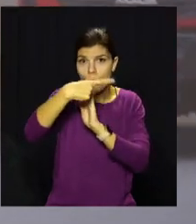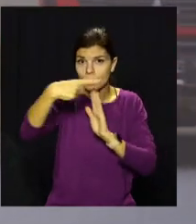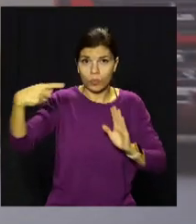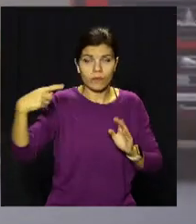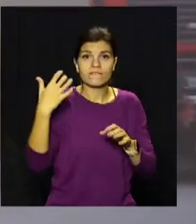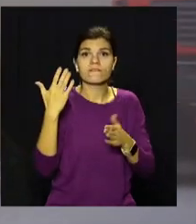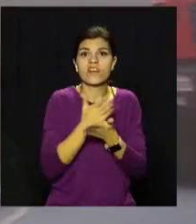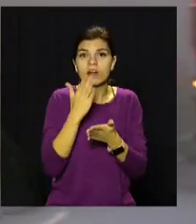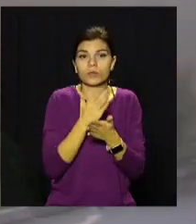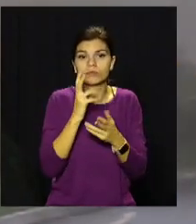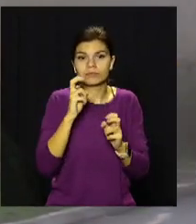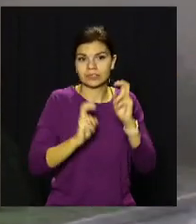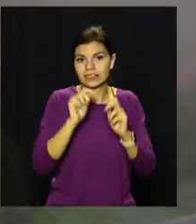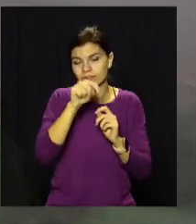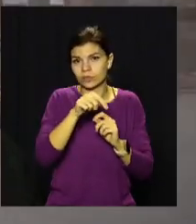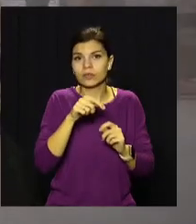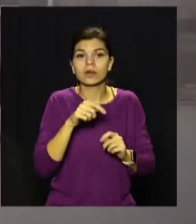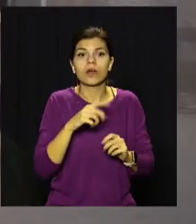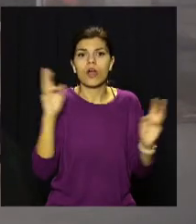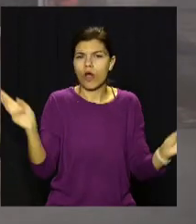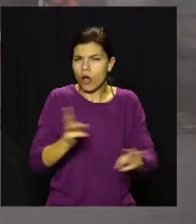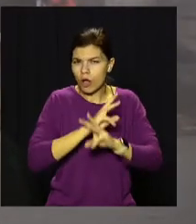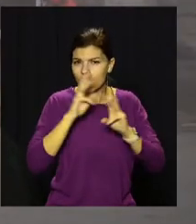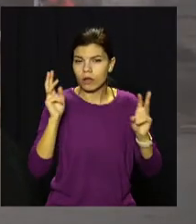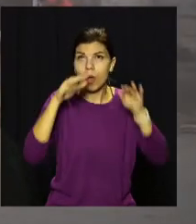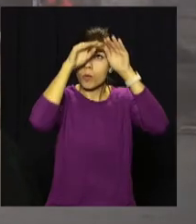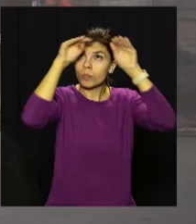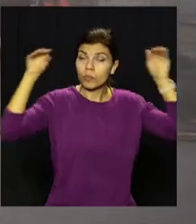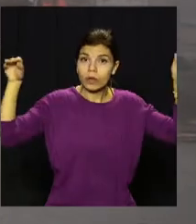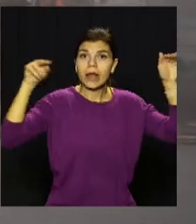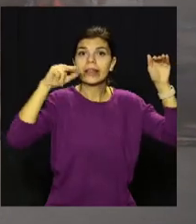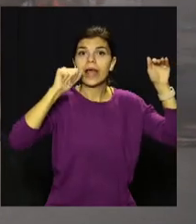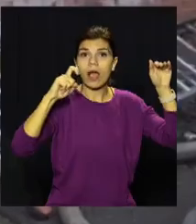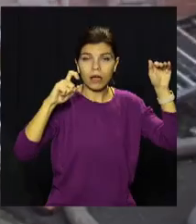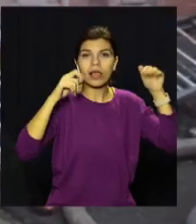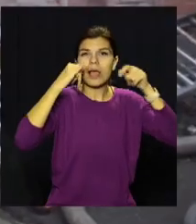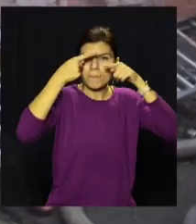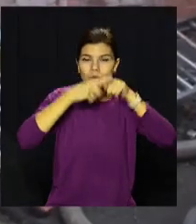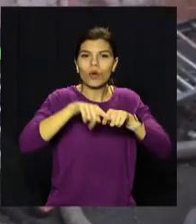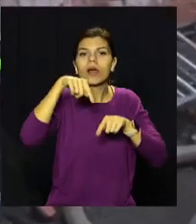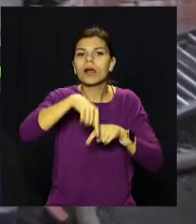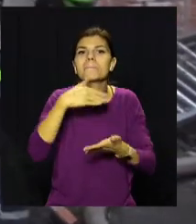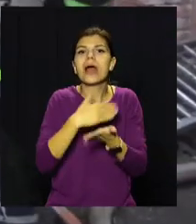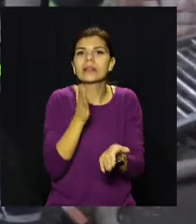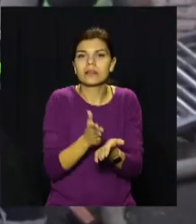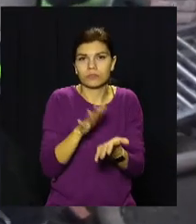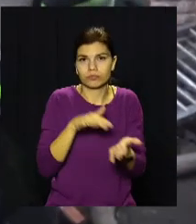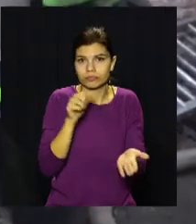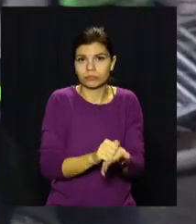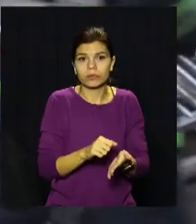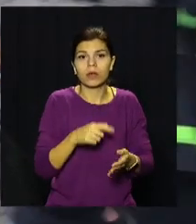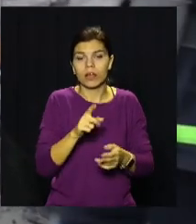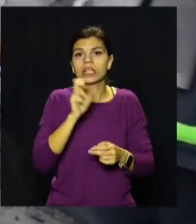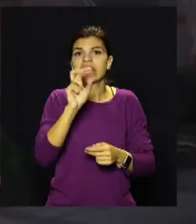одноповерхового виробничого приміщення. Вогонь охопив перекриття і пошкодив дах та промислові матеріали. Полум'я приборкали